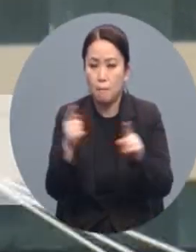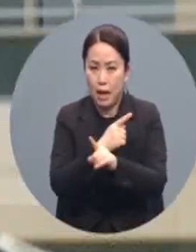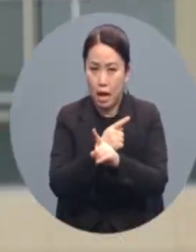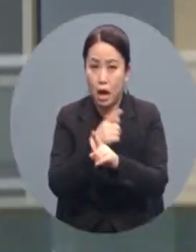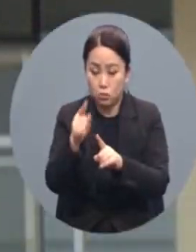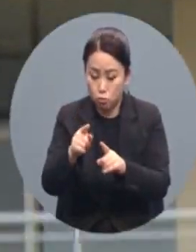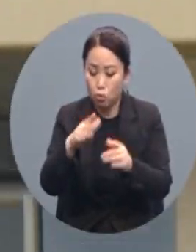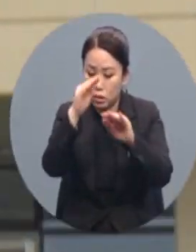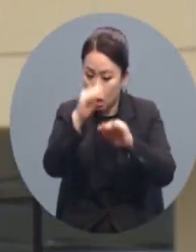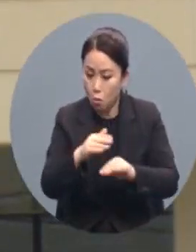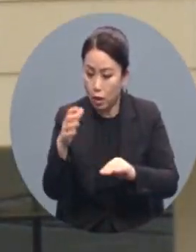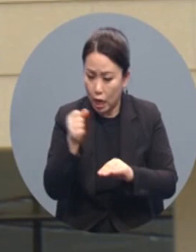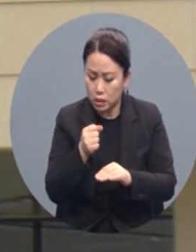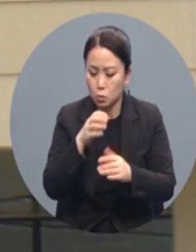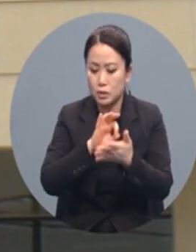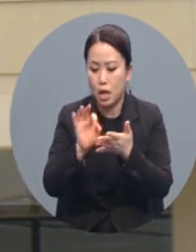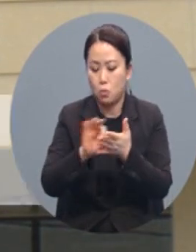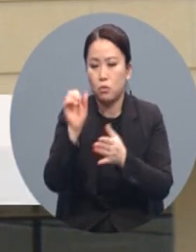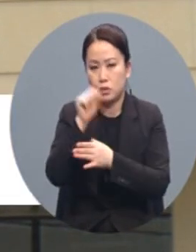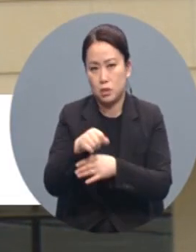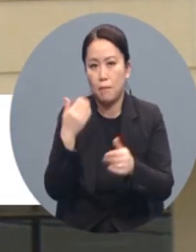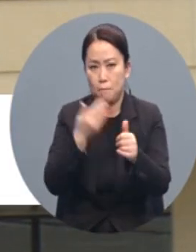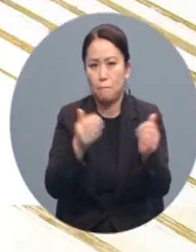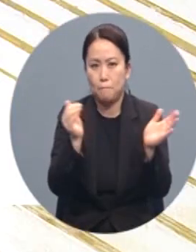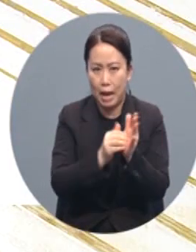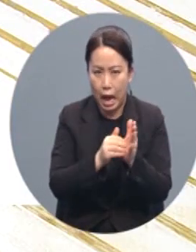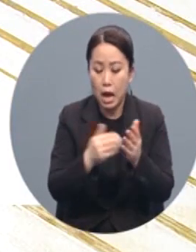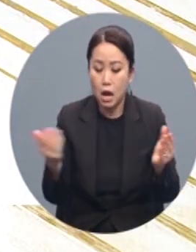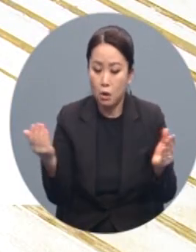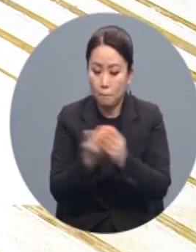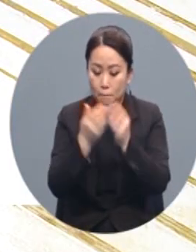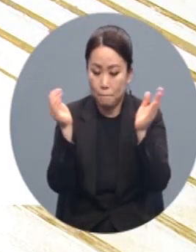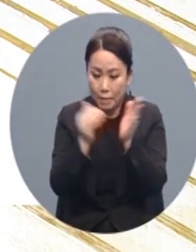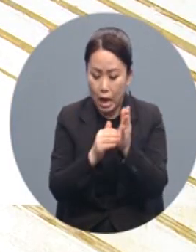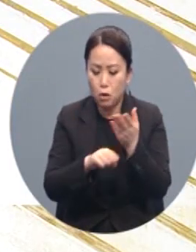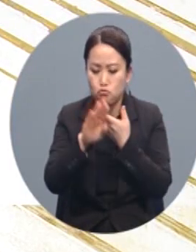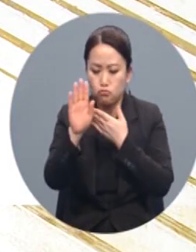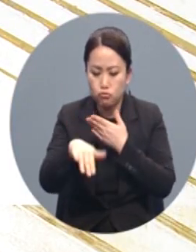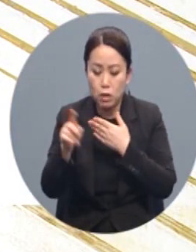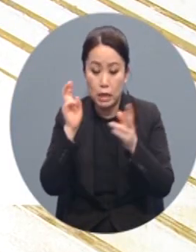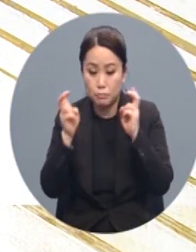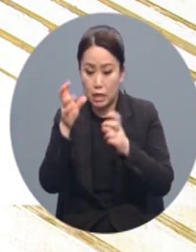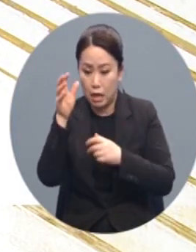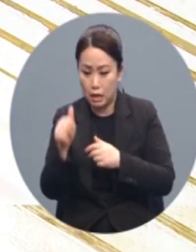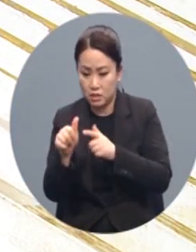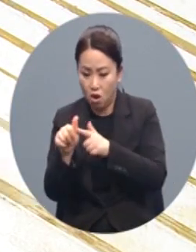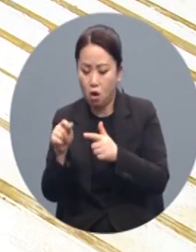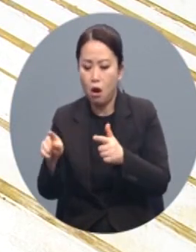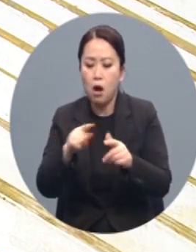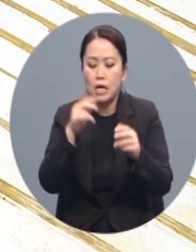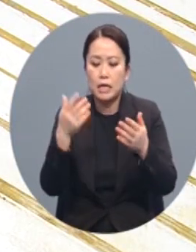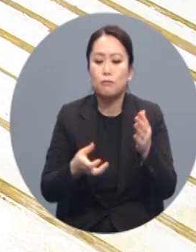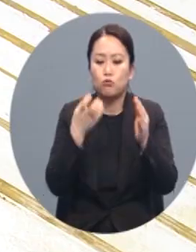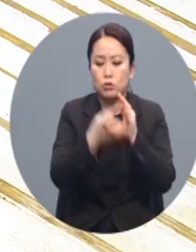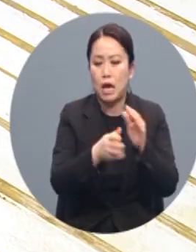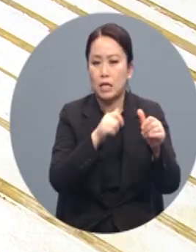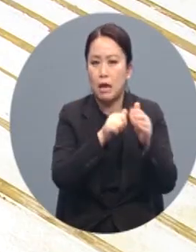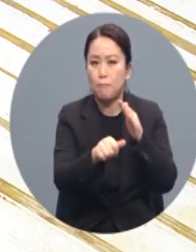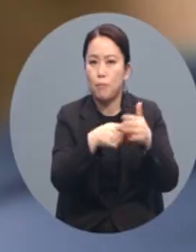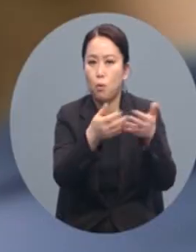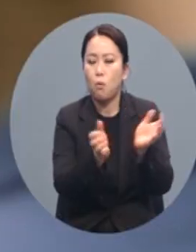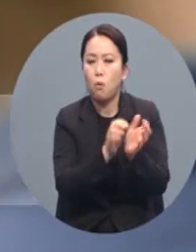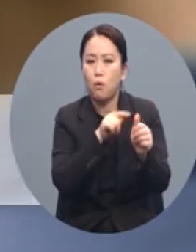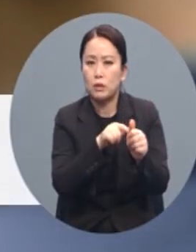내줬습니다. 그런데 준공이 떨어지자 돌연 시행사 측이 입주자 대표 A씨의 분양 계약을 파기했습니다.